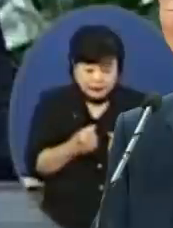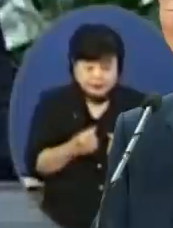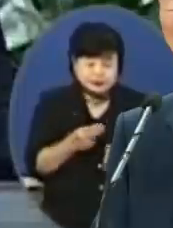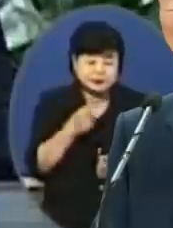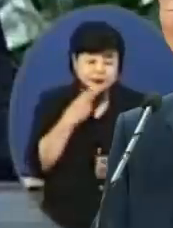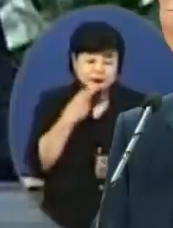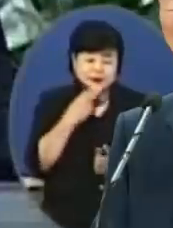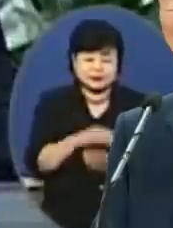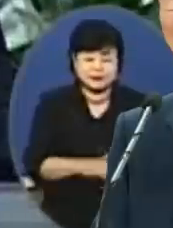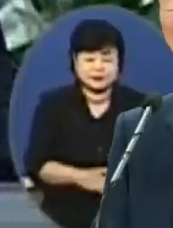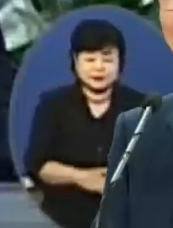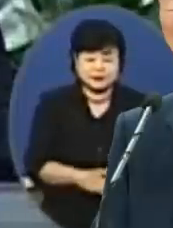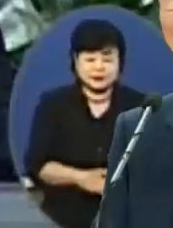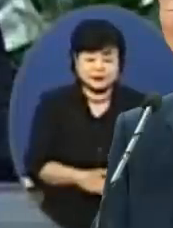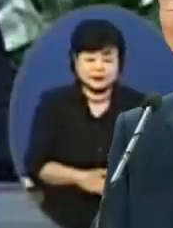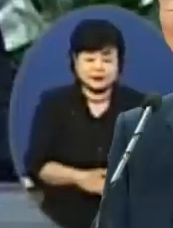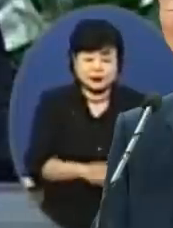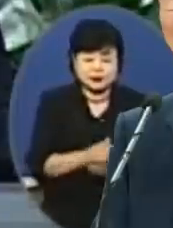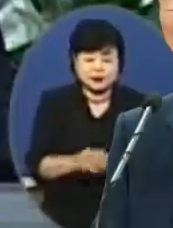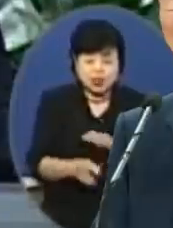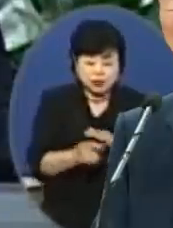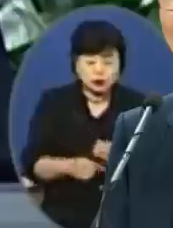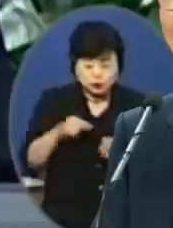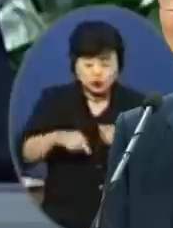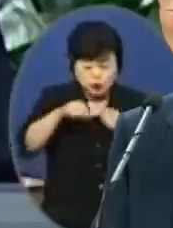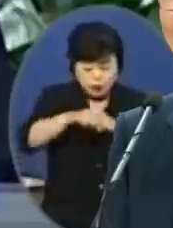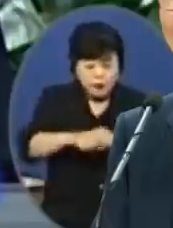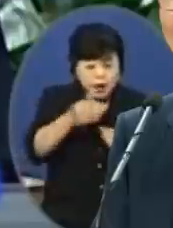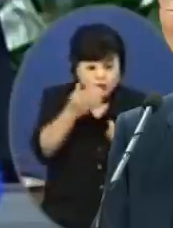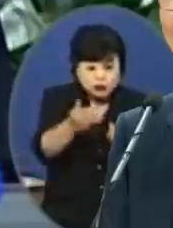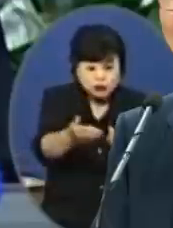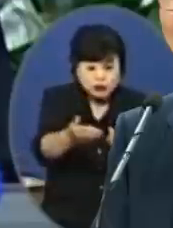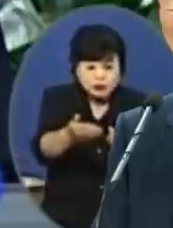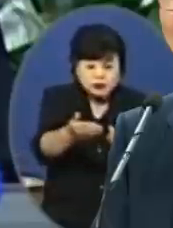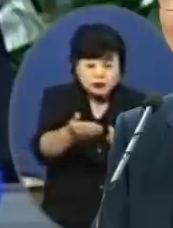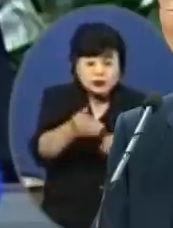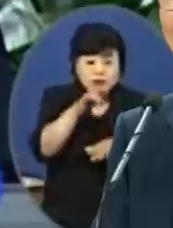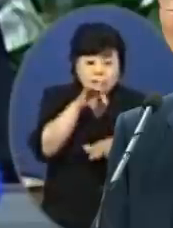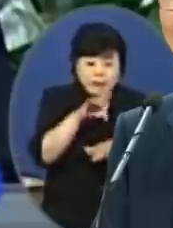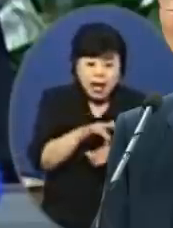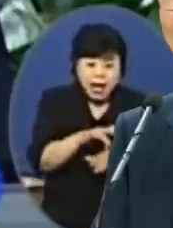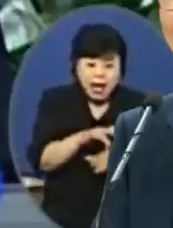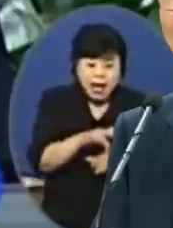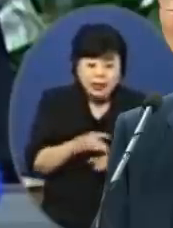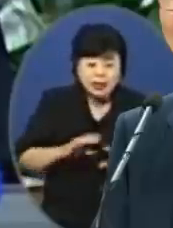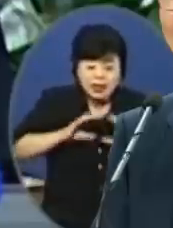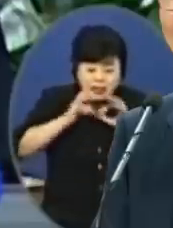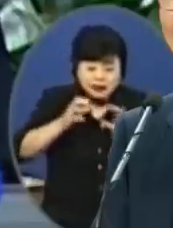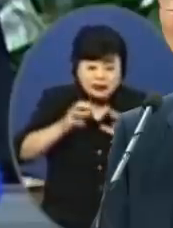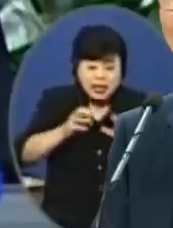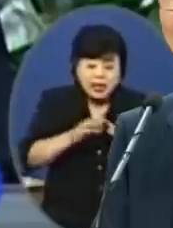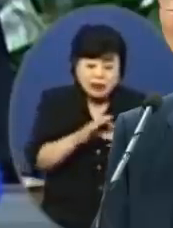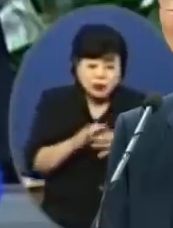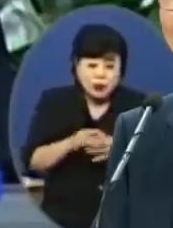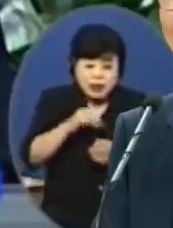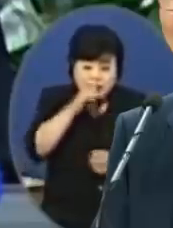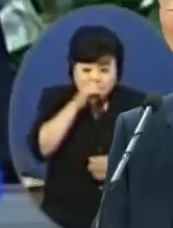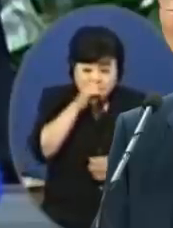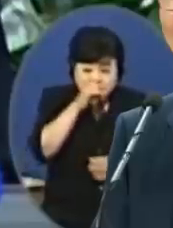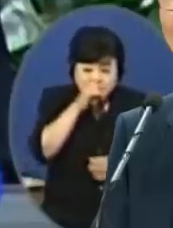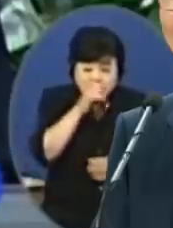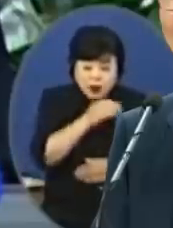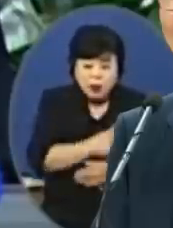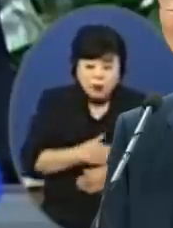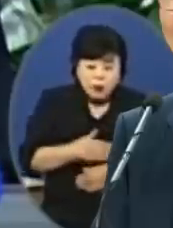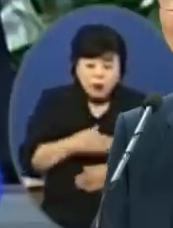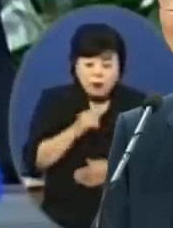수가 없습니다. 우리를 도적질하고 죽이고 멸망시키는 마귀와 그 나라의 속에 있으면서